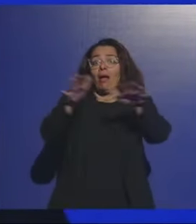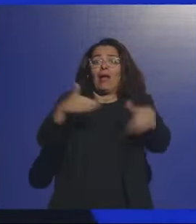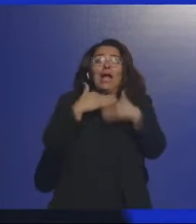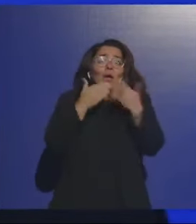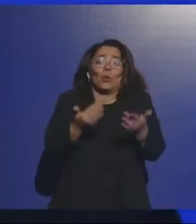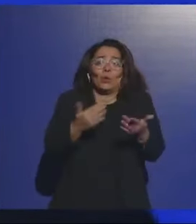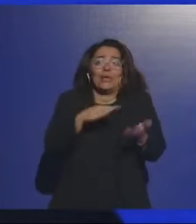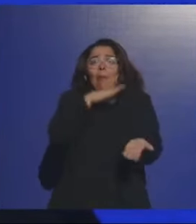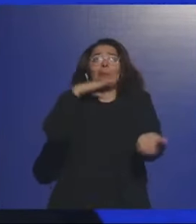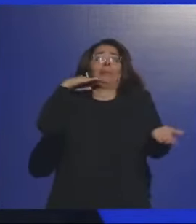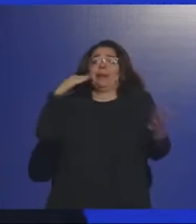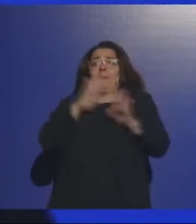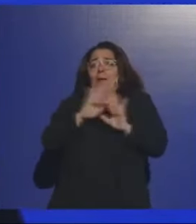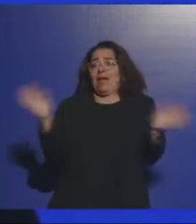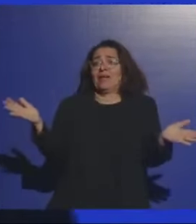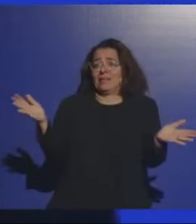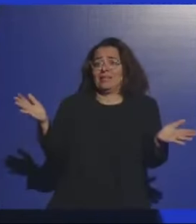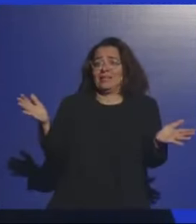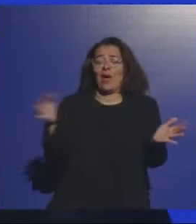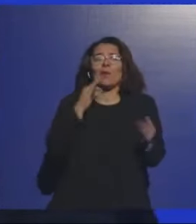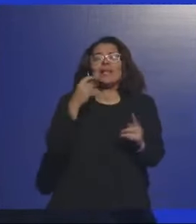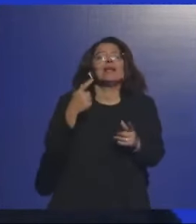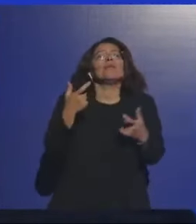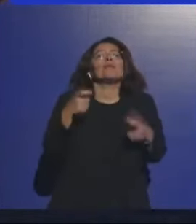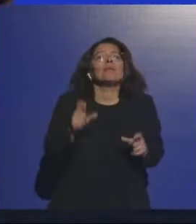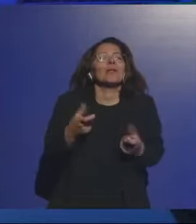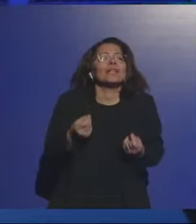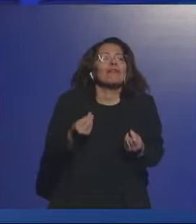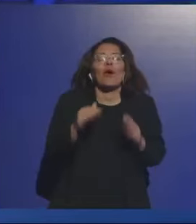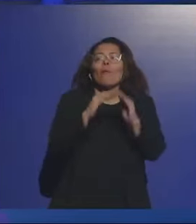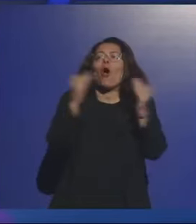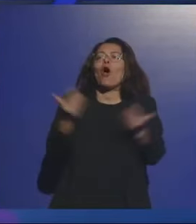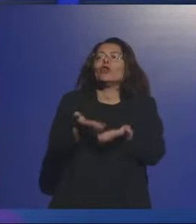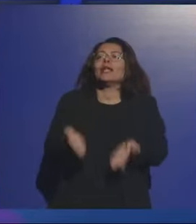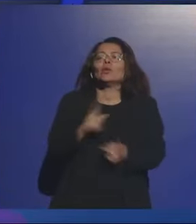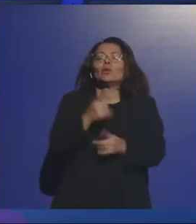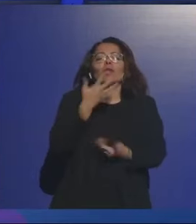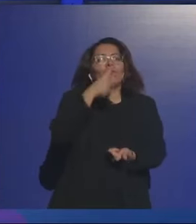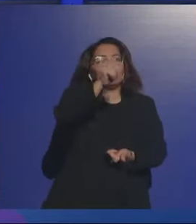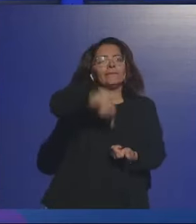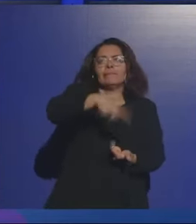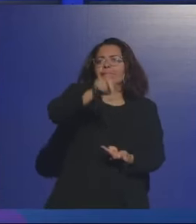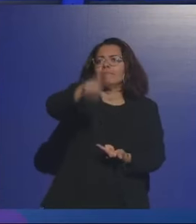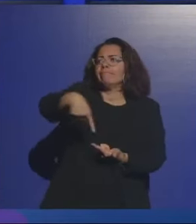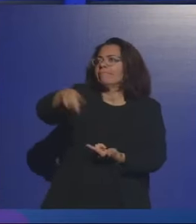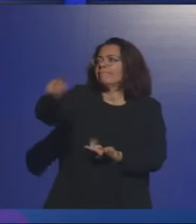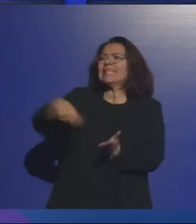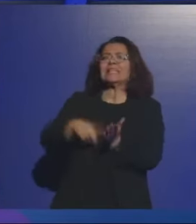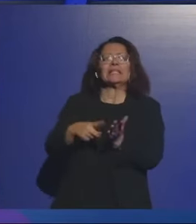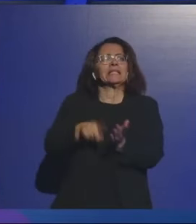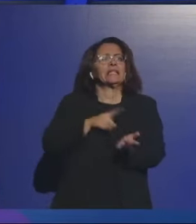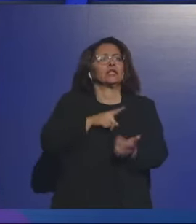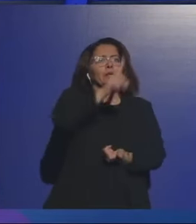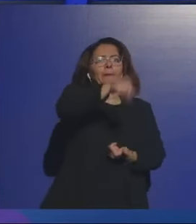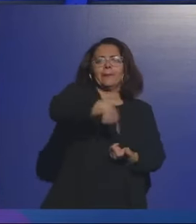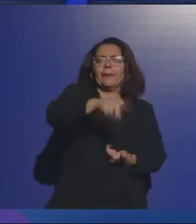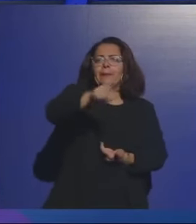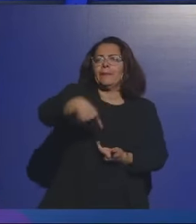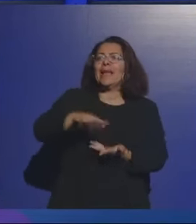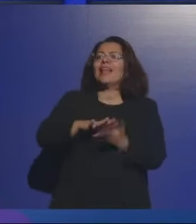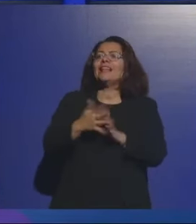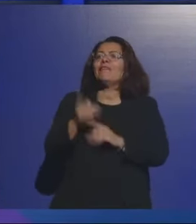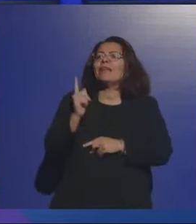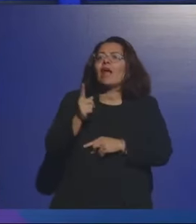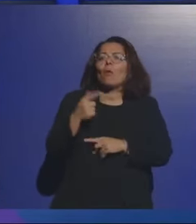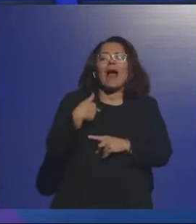possibile che tutto ci spetta di diritto che ci sono mille cose che possiamo ottenere e ogni volta ci spostano l'orizzonte come vi dicevo prima